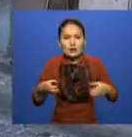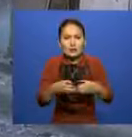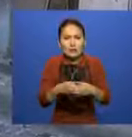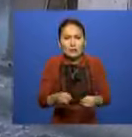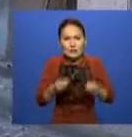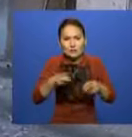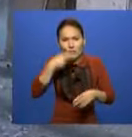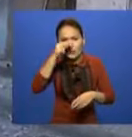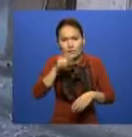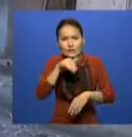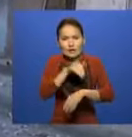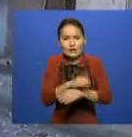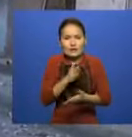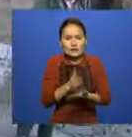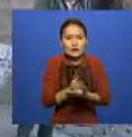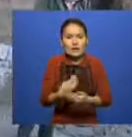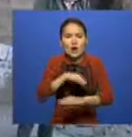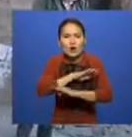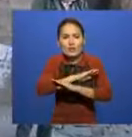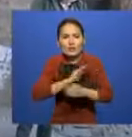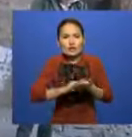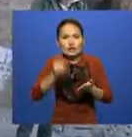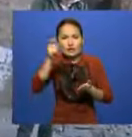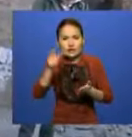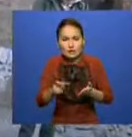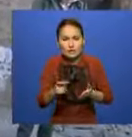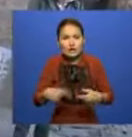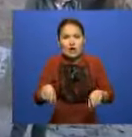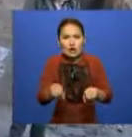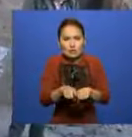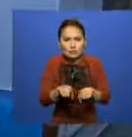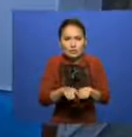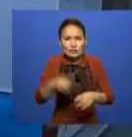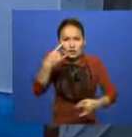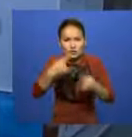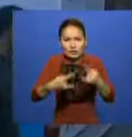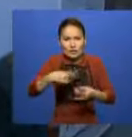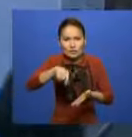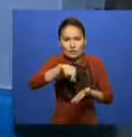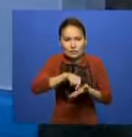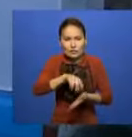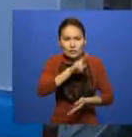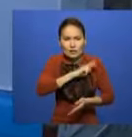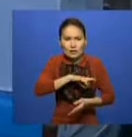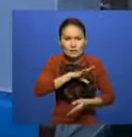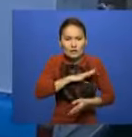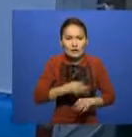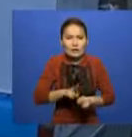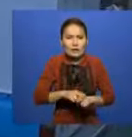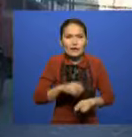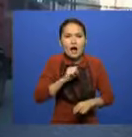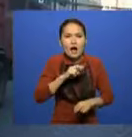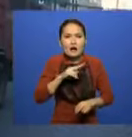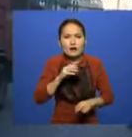мойнына алды. Құрбан болған тілші шейтті хусит қауымының құзырындағы телеарнада жұмыс істеген. Хуситтер Аль-Каида радикалдарымен